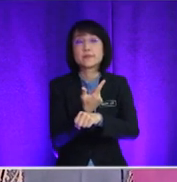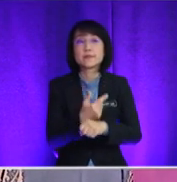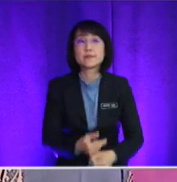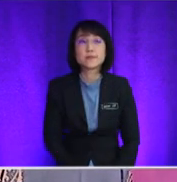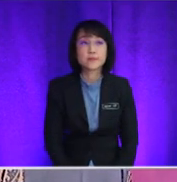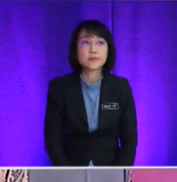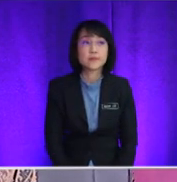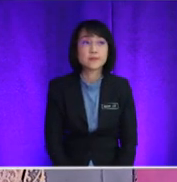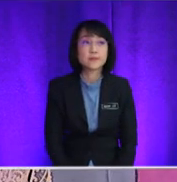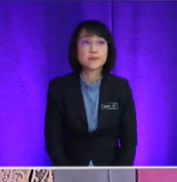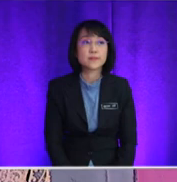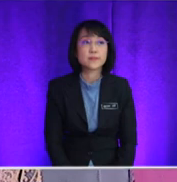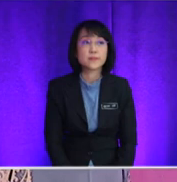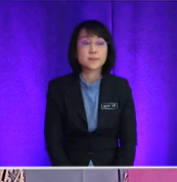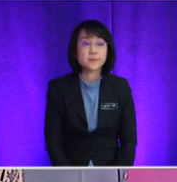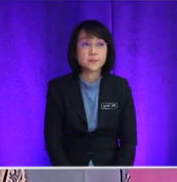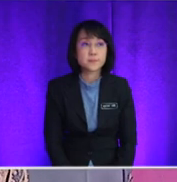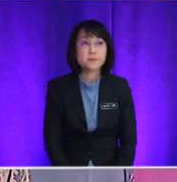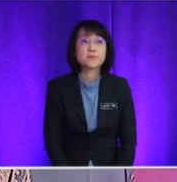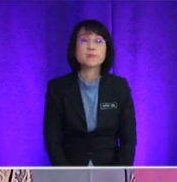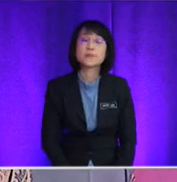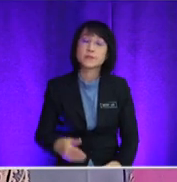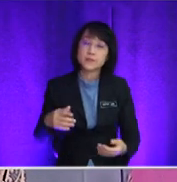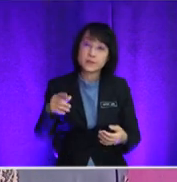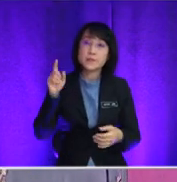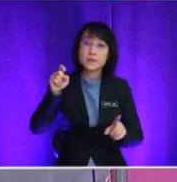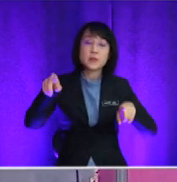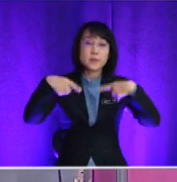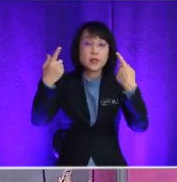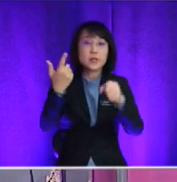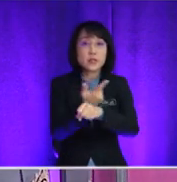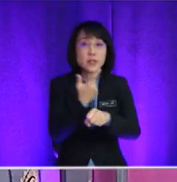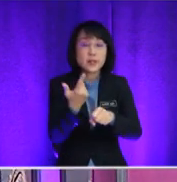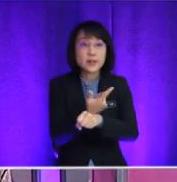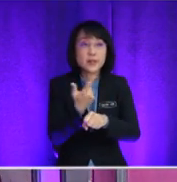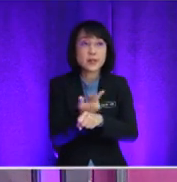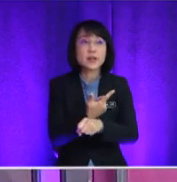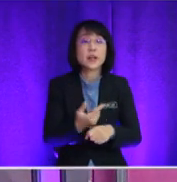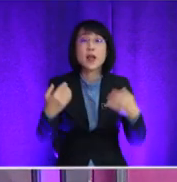kenikut barulah nanti kita lihat di restoran atau dikedar akan dipaparkan